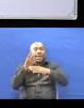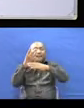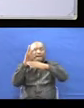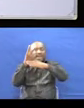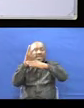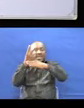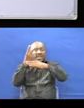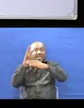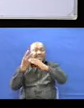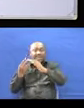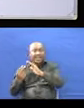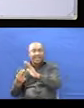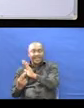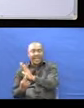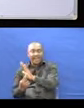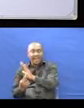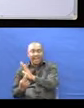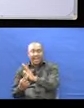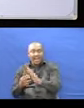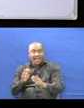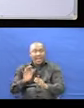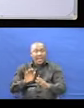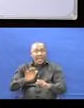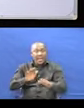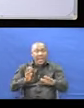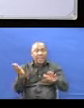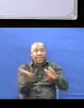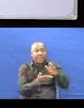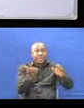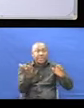Sawa sawa eh? Swali, je,